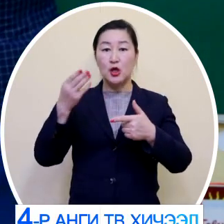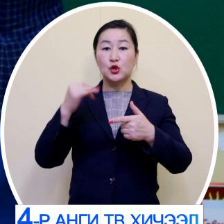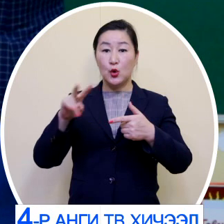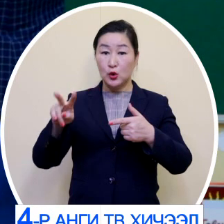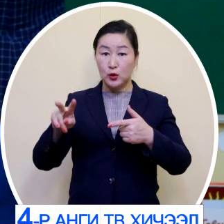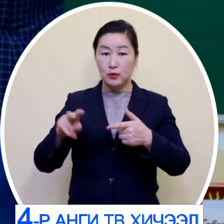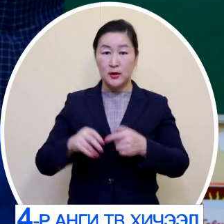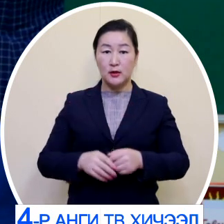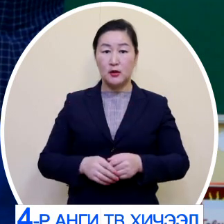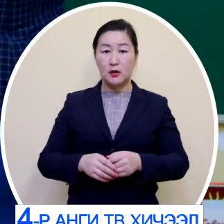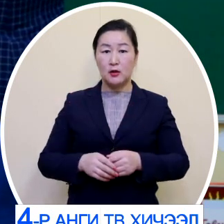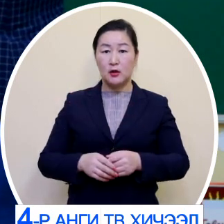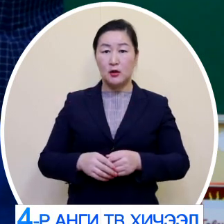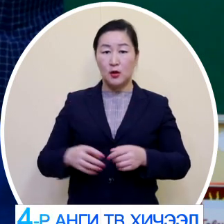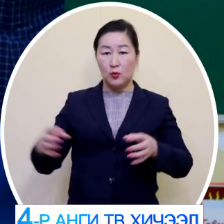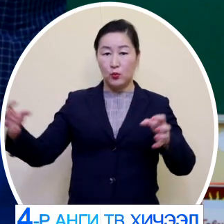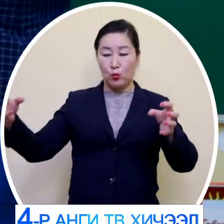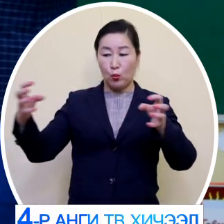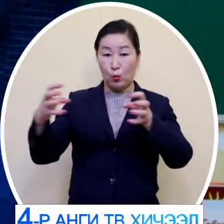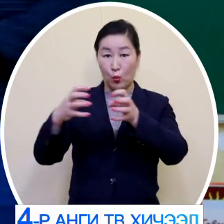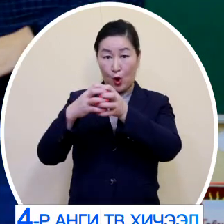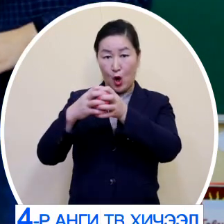эсрэг туйлууд маань яах вэ хүүхдүүд ээ?